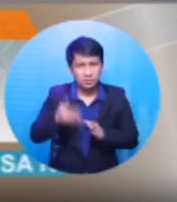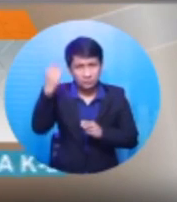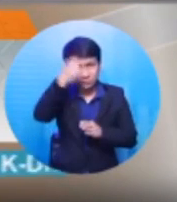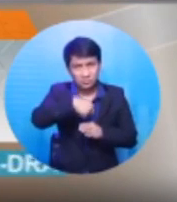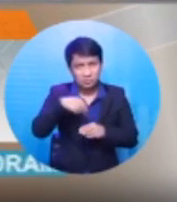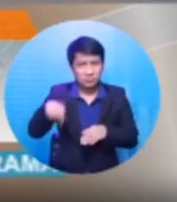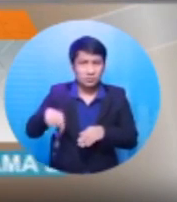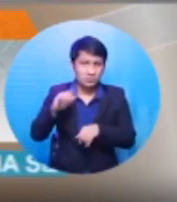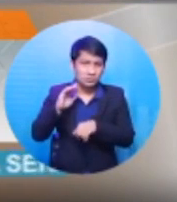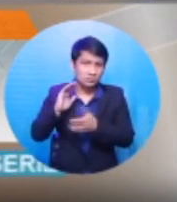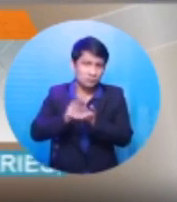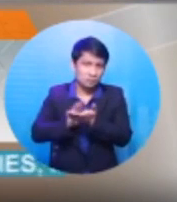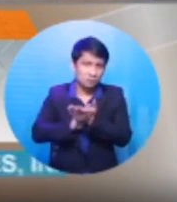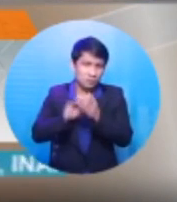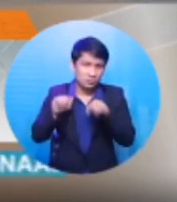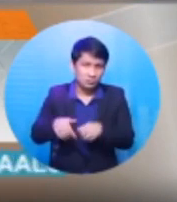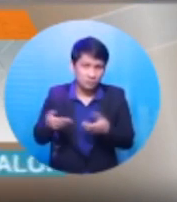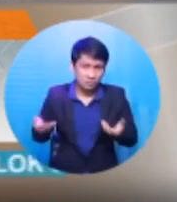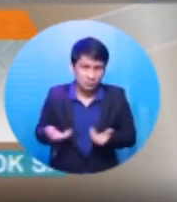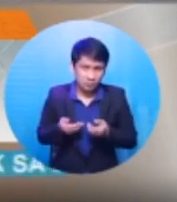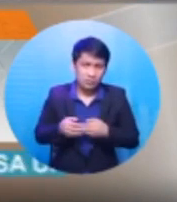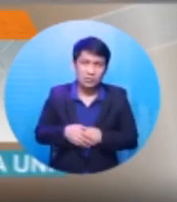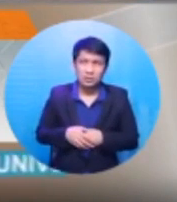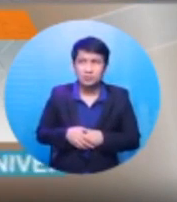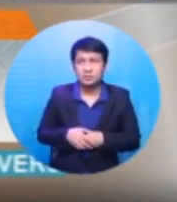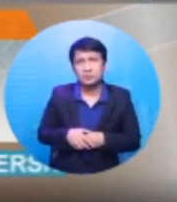Marami ng eskulahan dito.